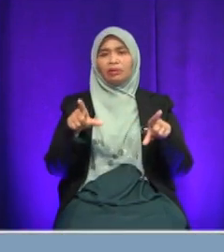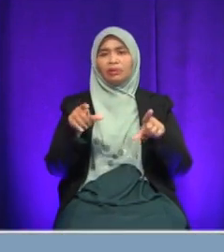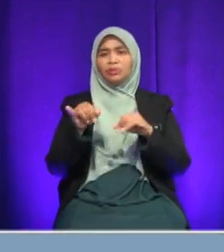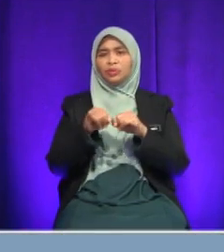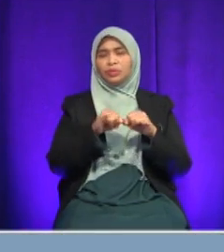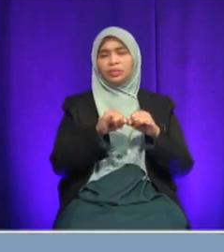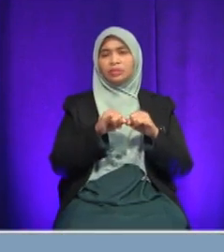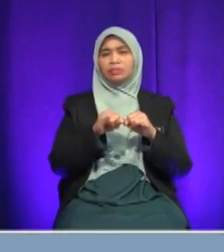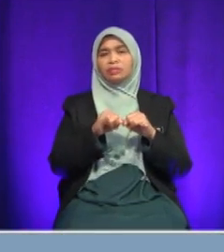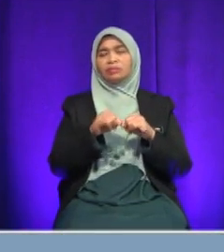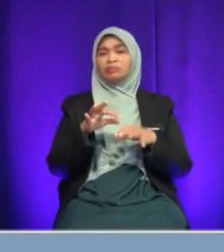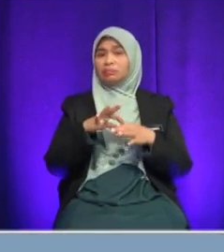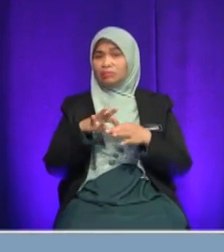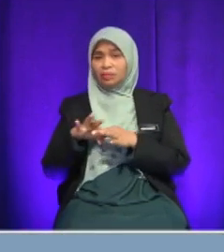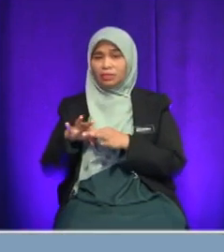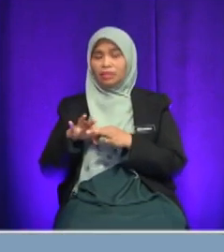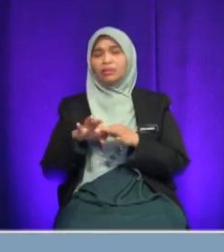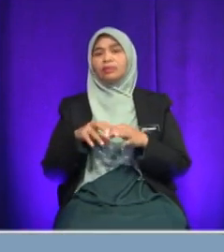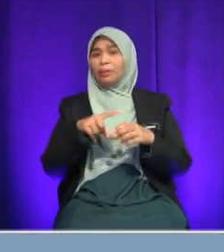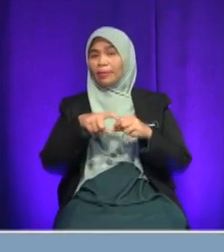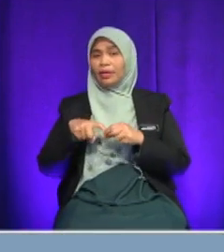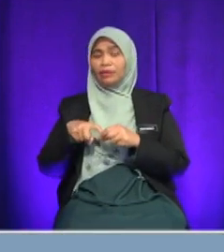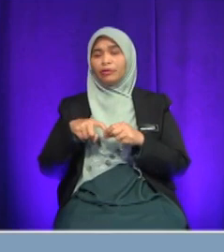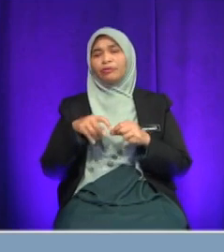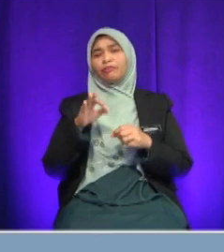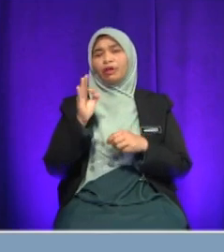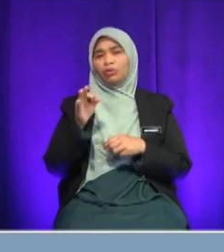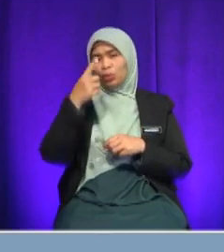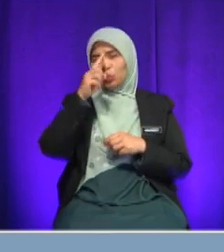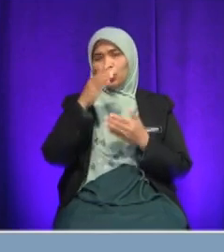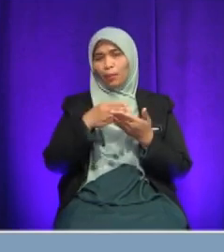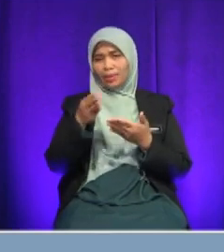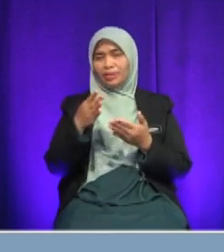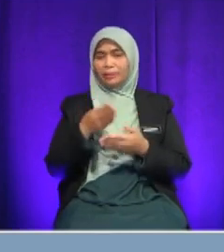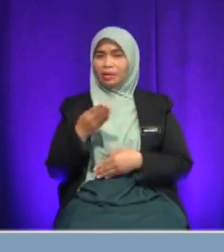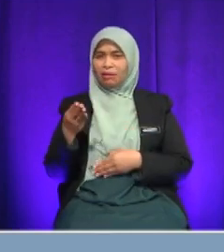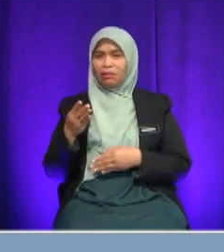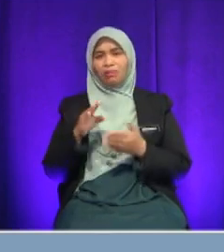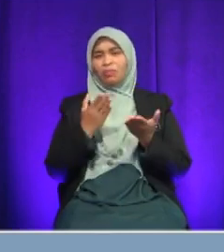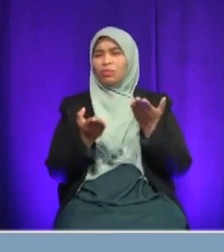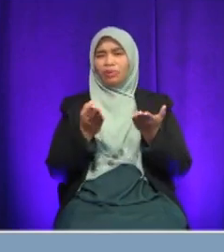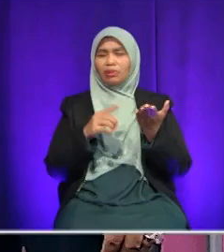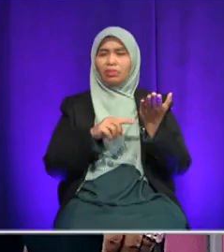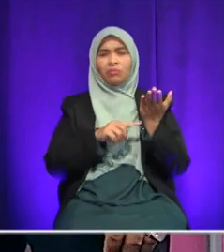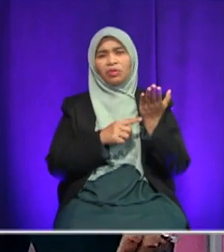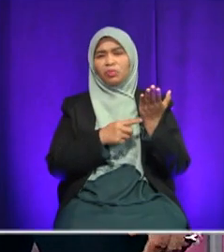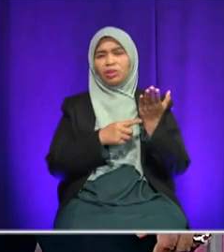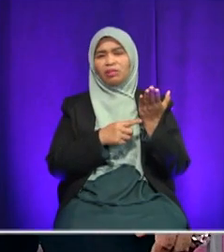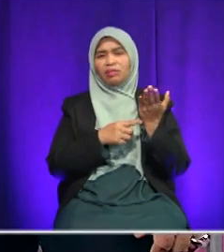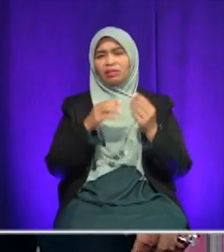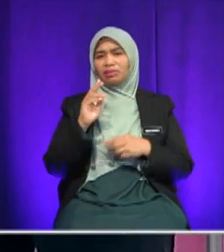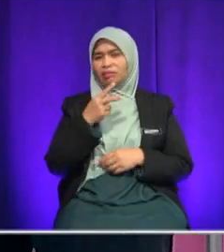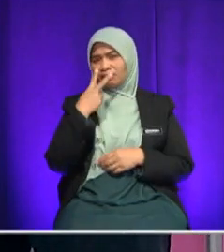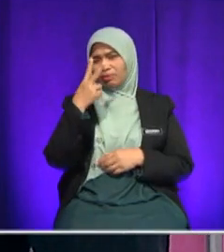membeli sesuatu barang. Walaupun peringkat pertama kita melihat bahawa harga memainkan